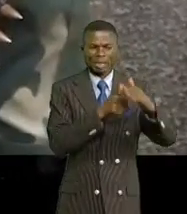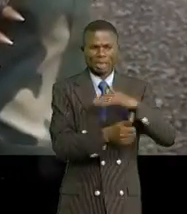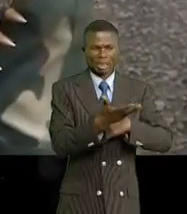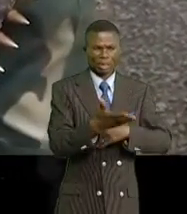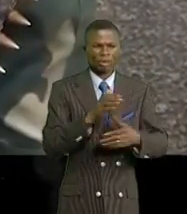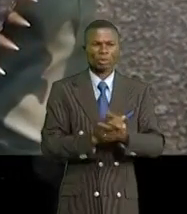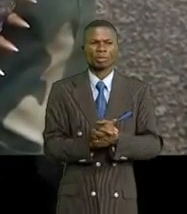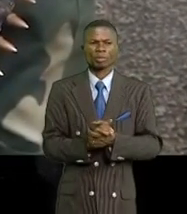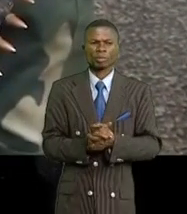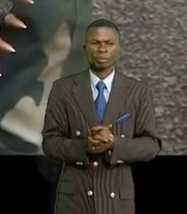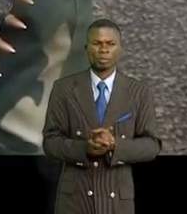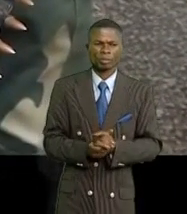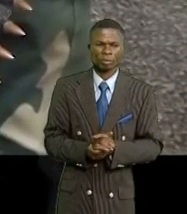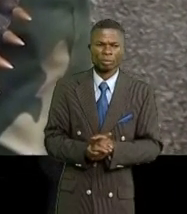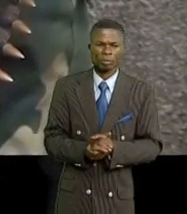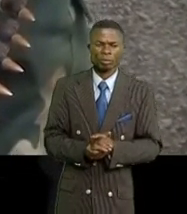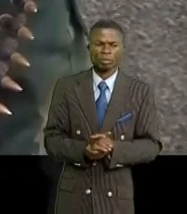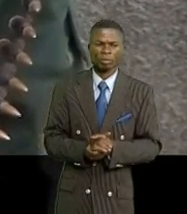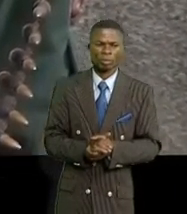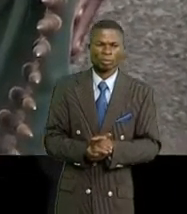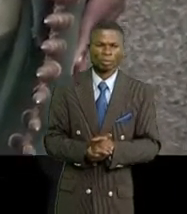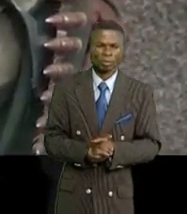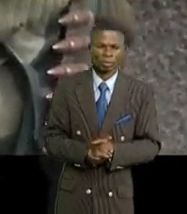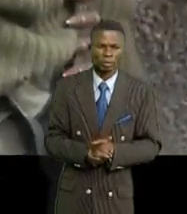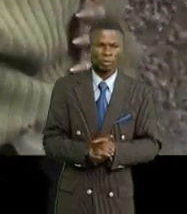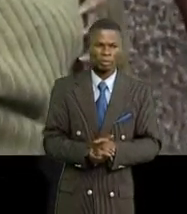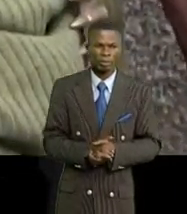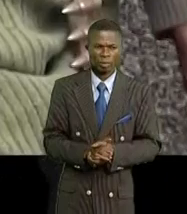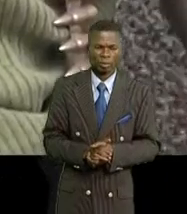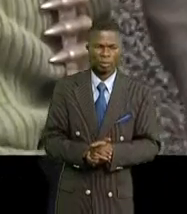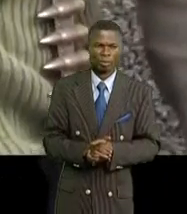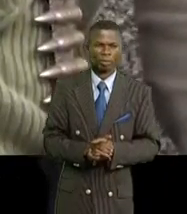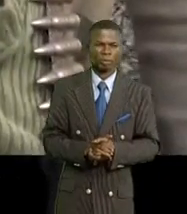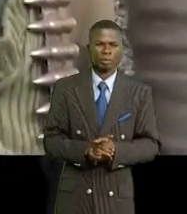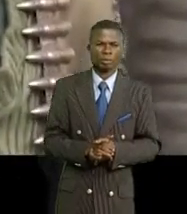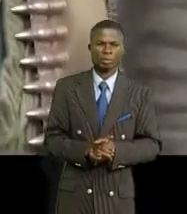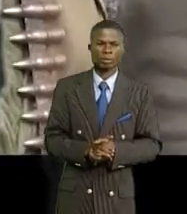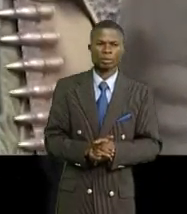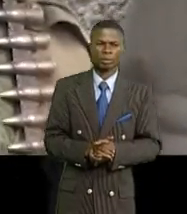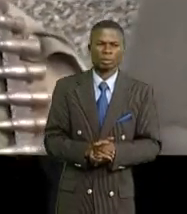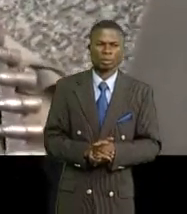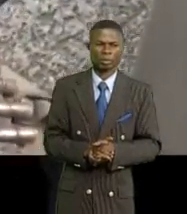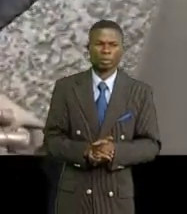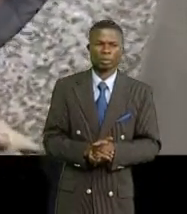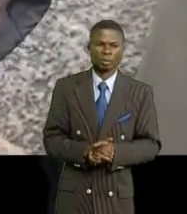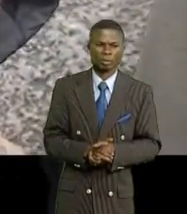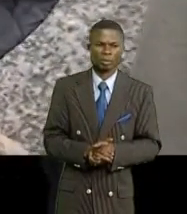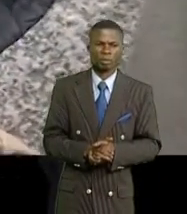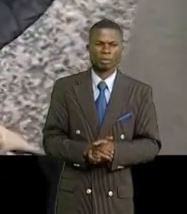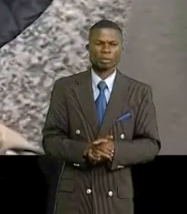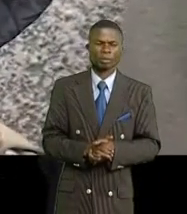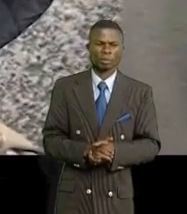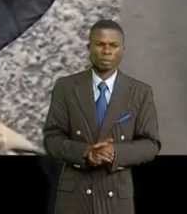ça, c'est que il est doute, à ouaise que tu saïdia, que tu sais, il est doute, d'anietu, il est nietu qu'on a oisia, ici, qu'on